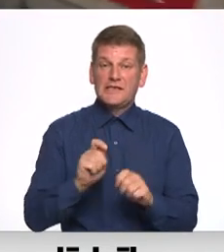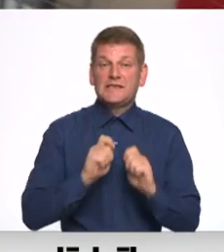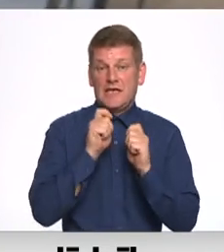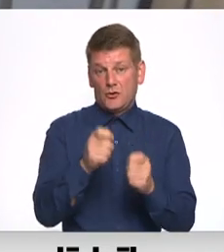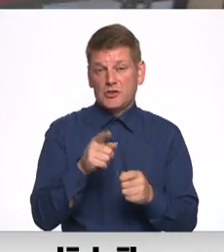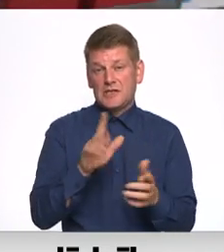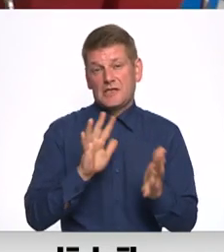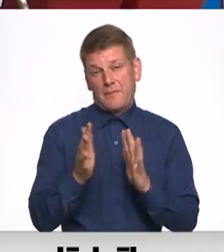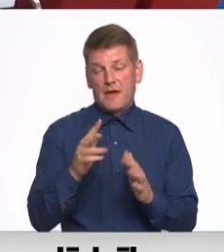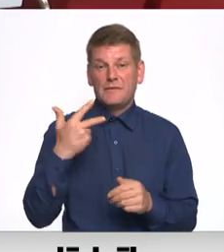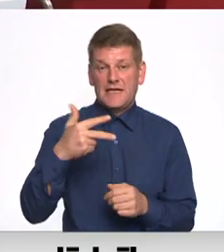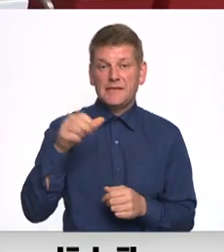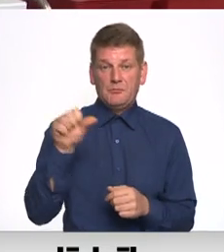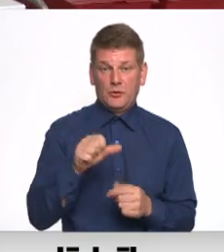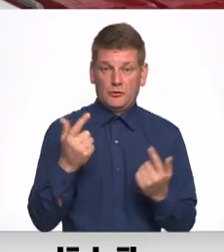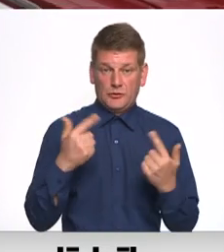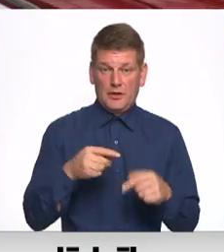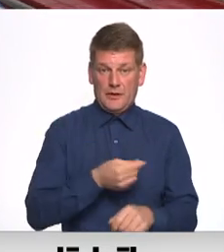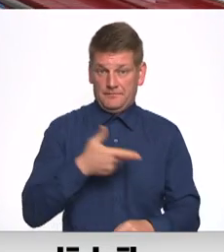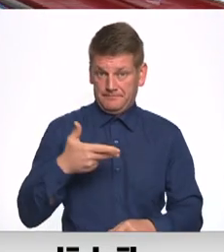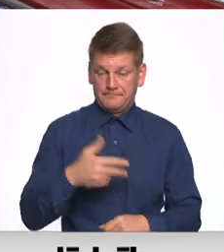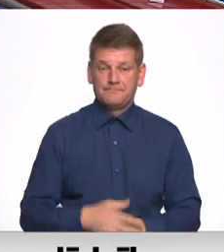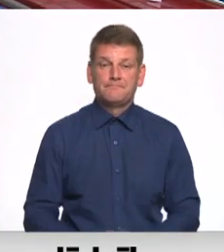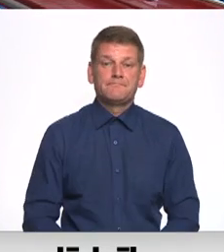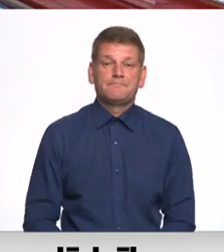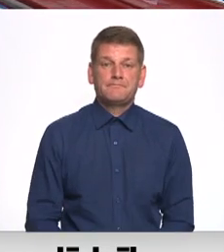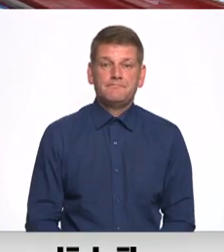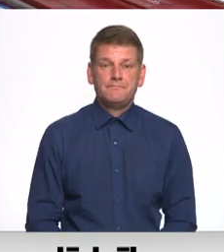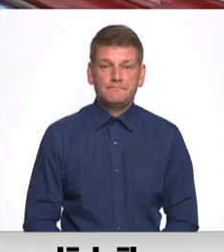aptuveni 30 minūtes. Madara Līcīte, Ingūts Graudiņš, Latvijas televīzija.